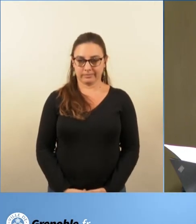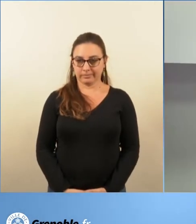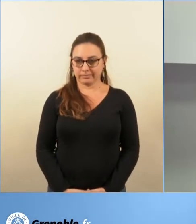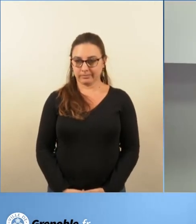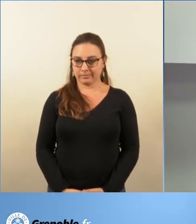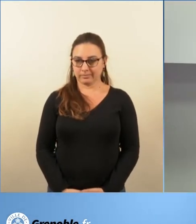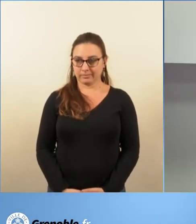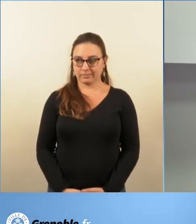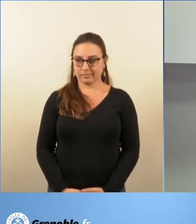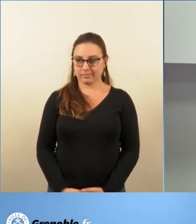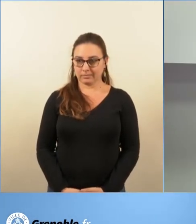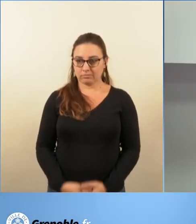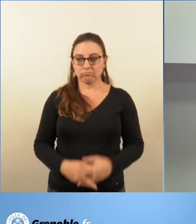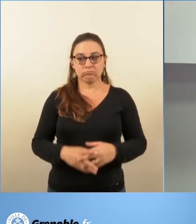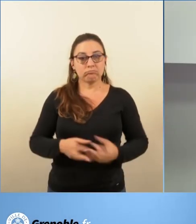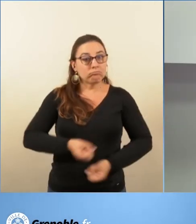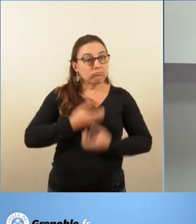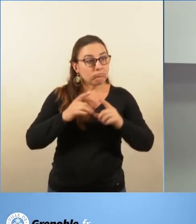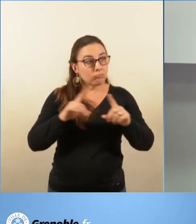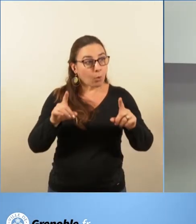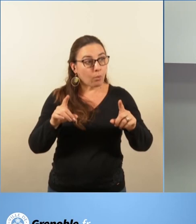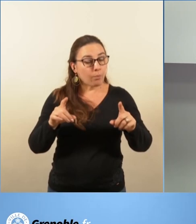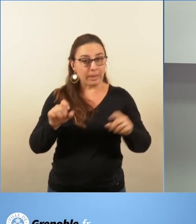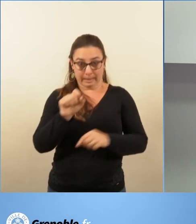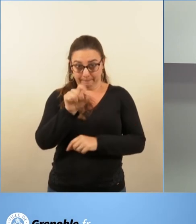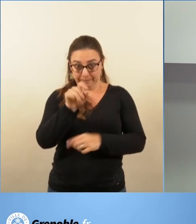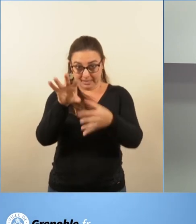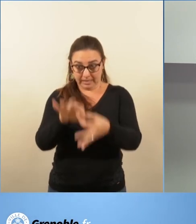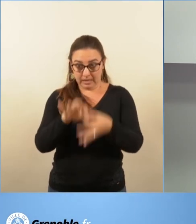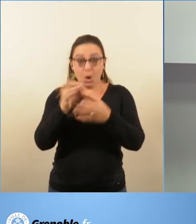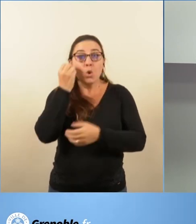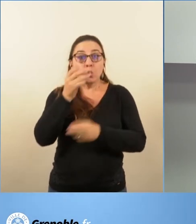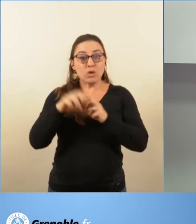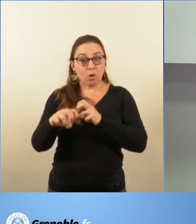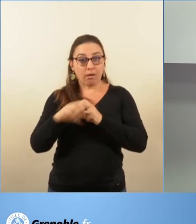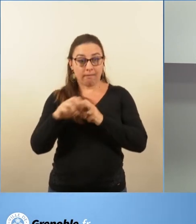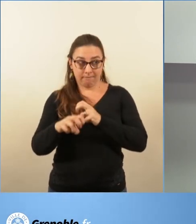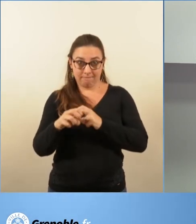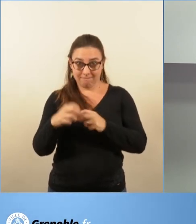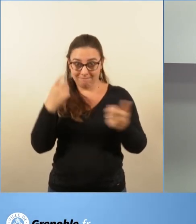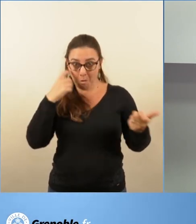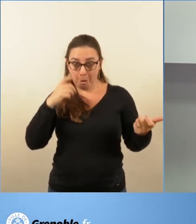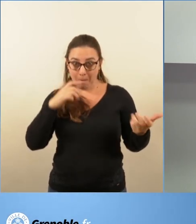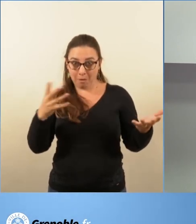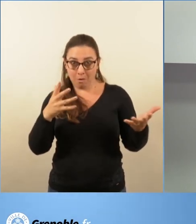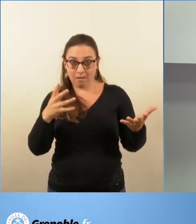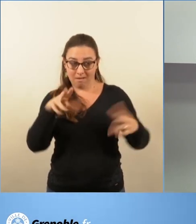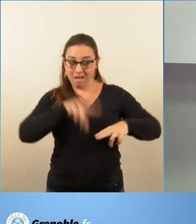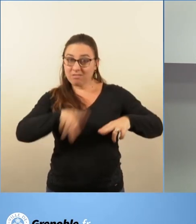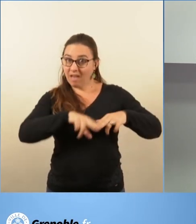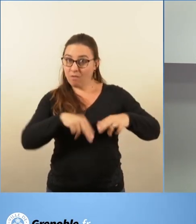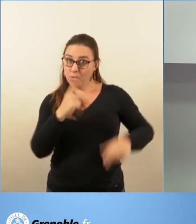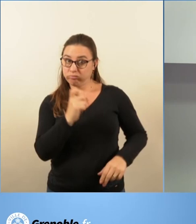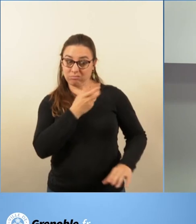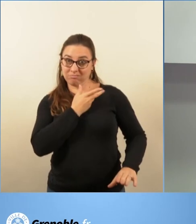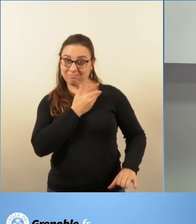merci d'autres demandes de prise de parole alors juste sur cette question là si vous êtes tous les jours devant vous avez du noter que des travaux ont commencé puisque